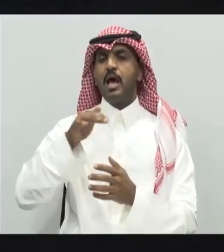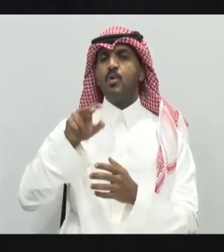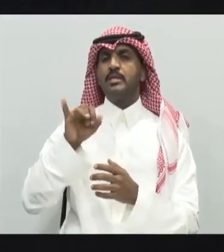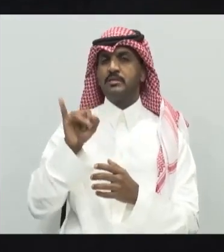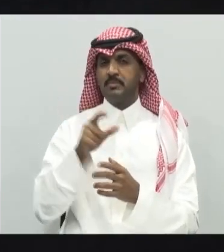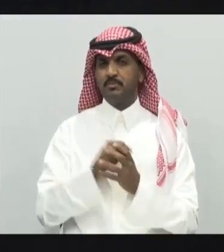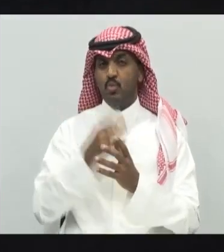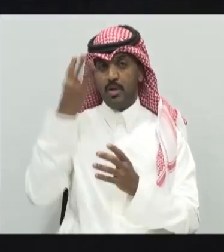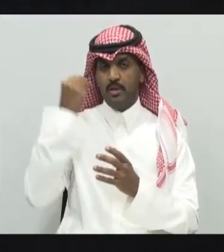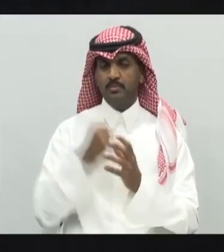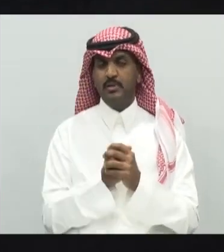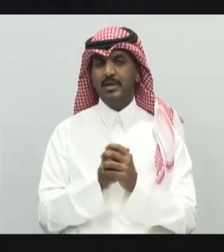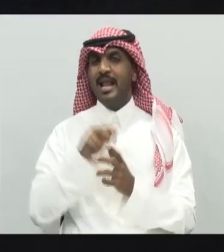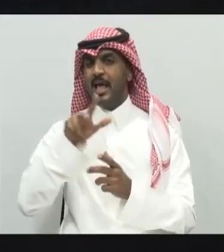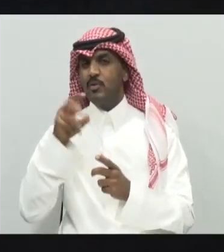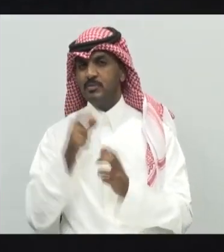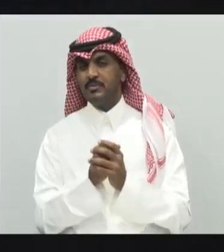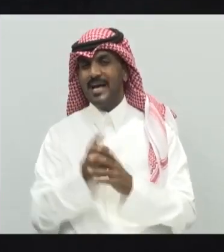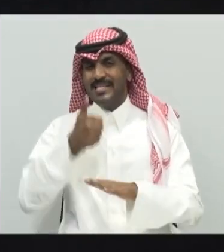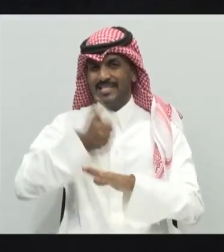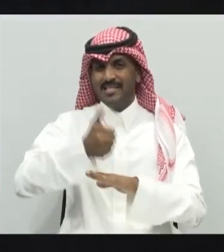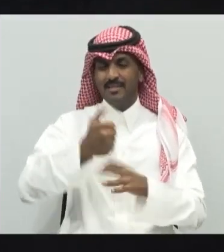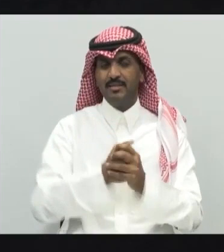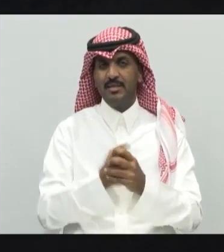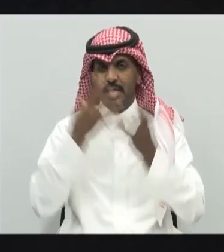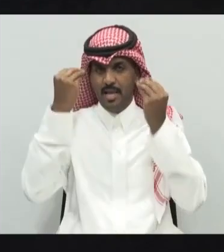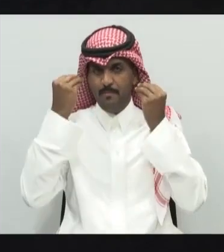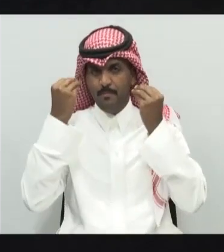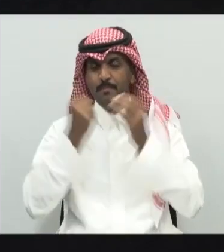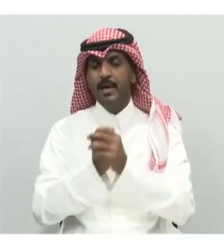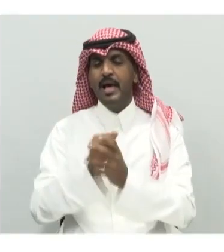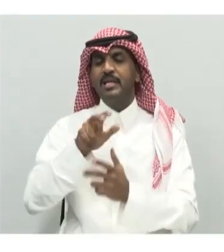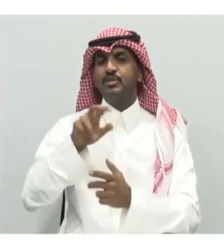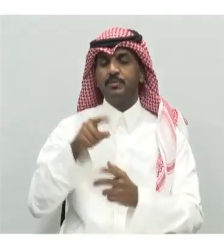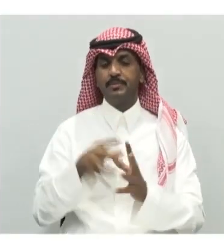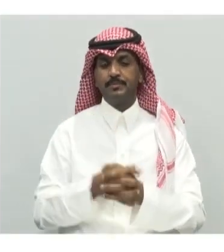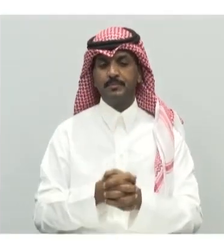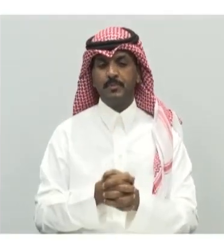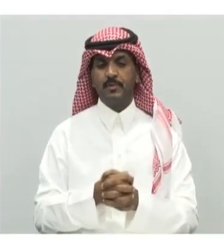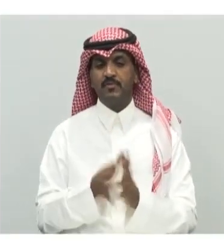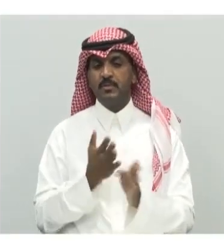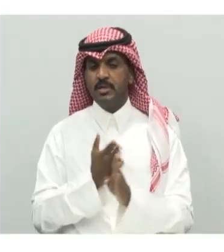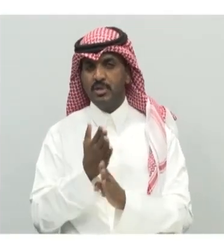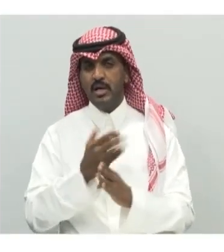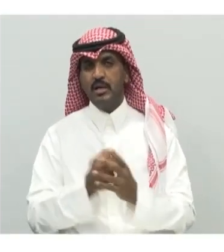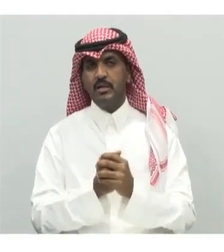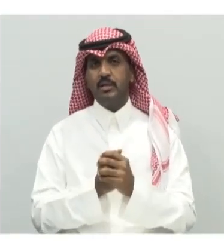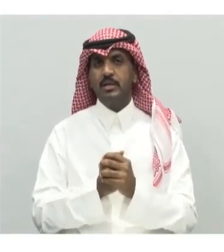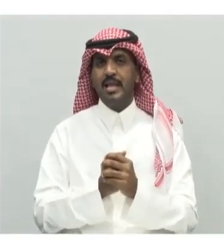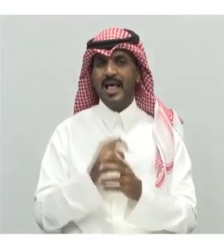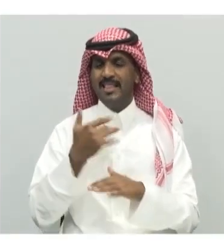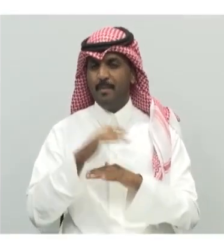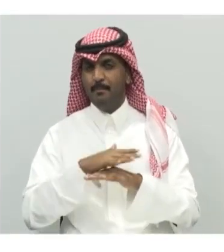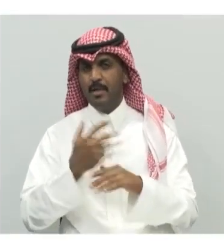ونعلم ان الخوارزمي اسس علم الجبر ايضا في مجال الادب اللغه